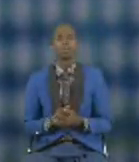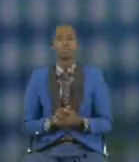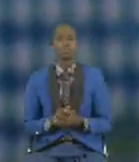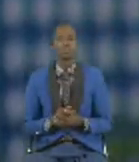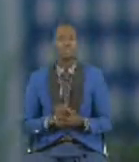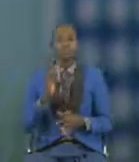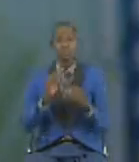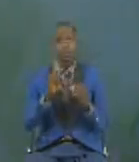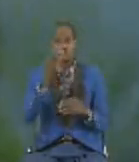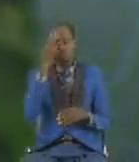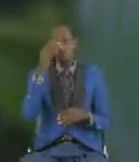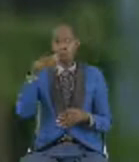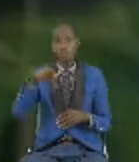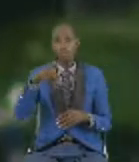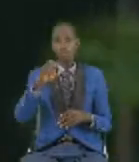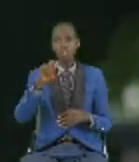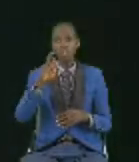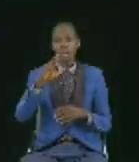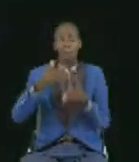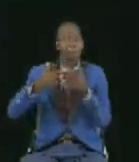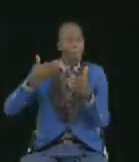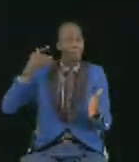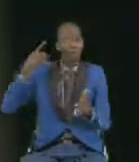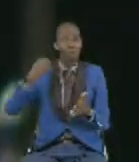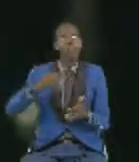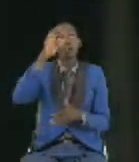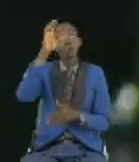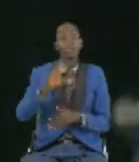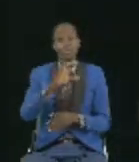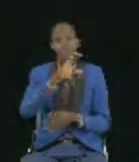Si vous connaissez Pierre, avant la croix,